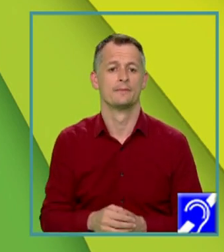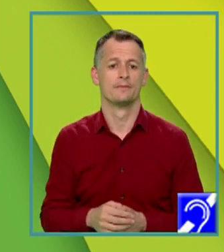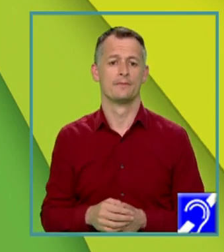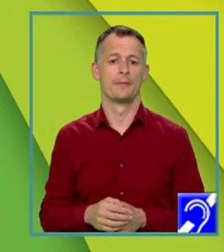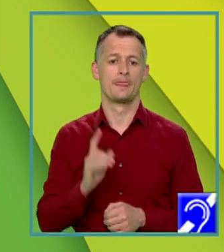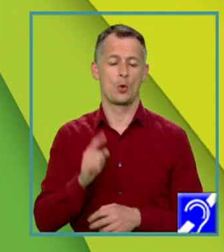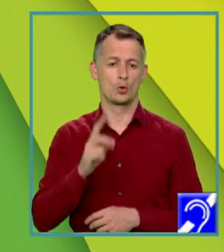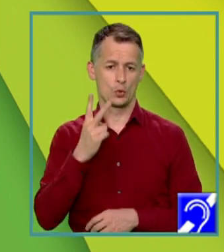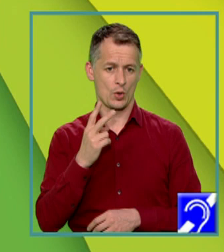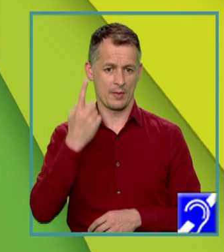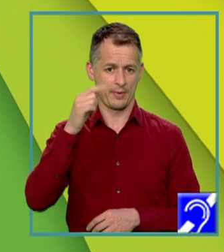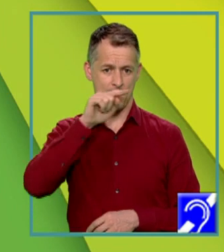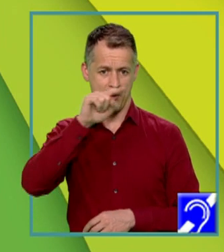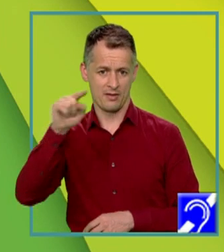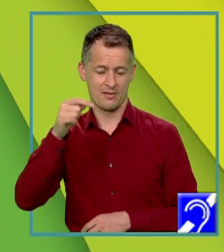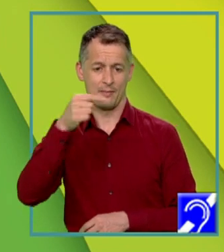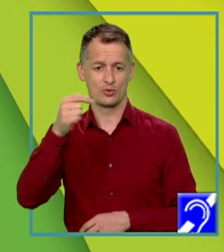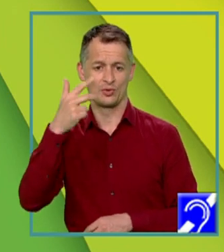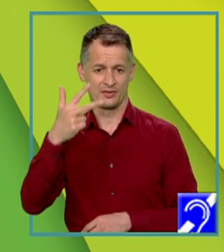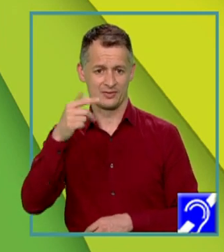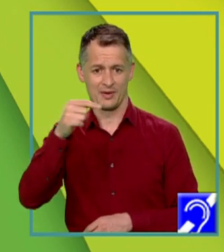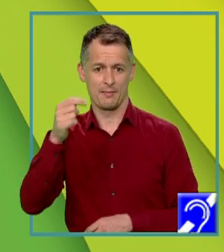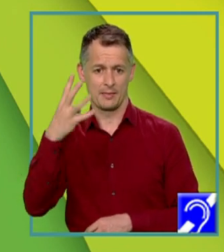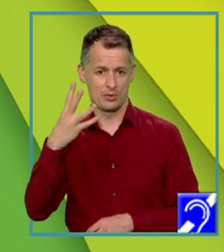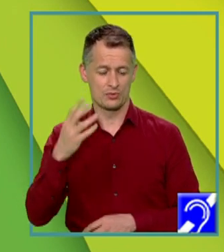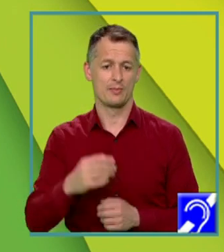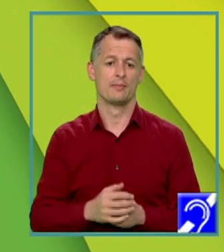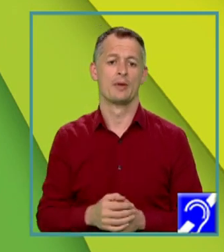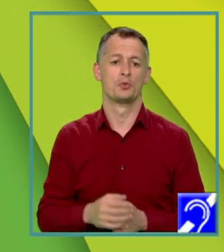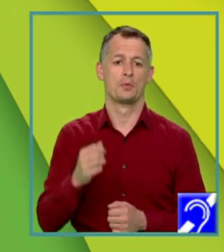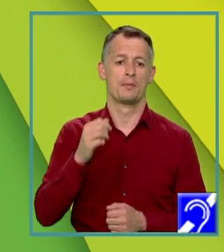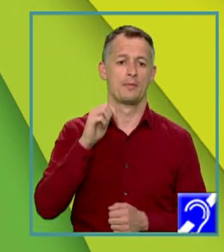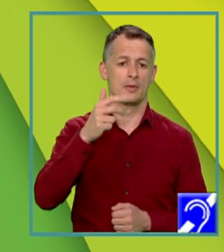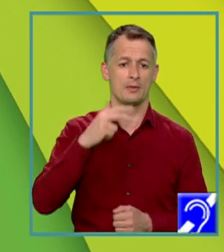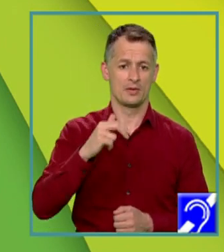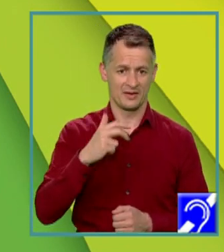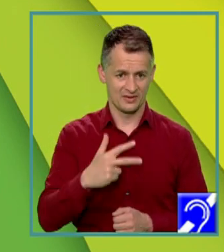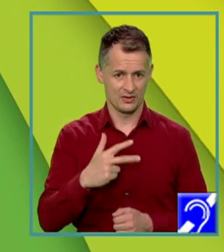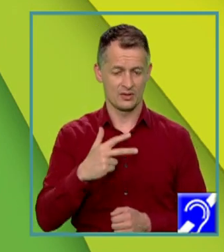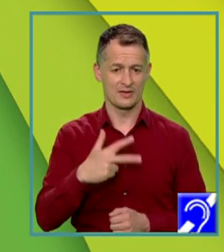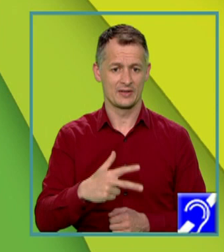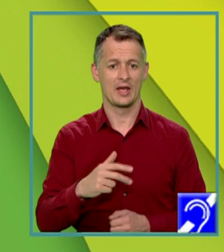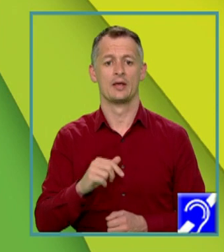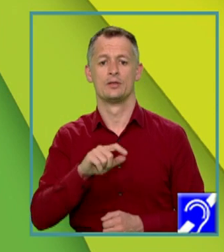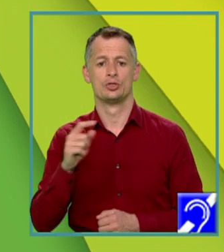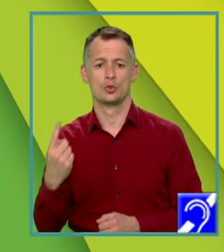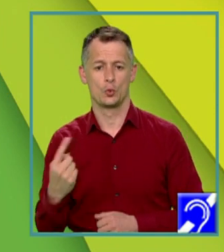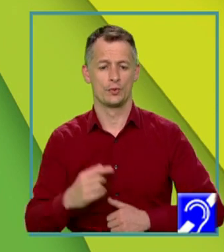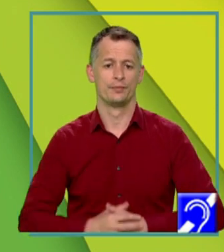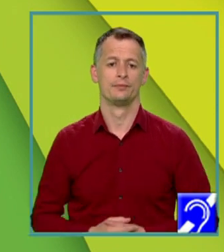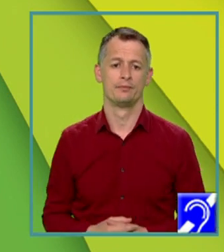ordinul doi și are pe prima linie la momentele minus 3 și minus 4 și pe linia a doua elementele